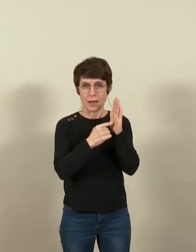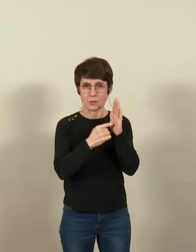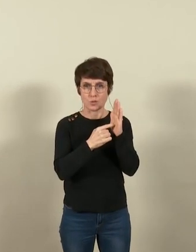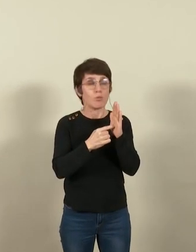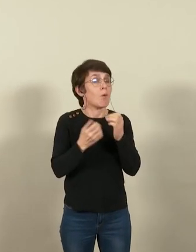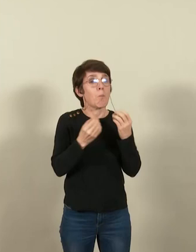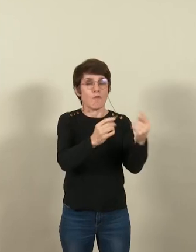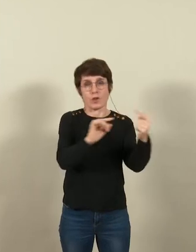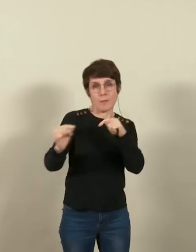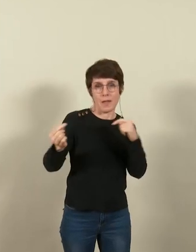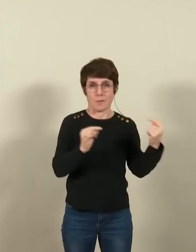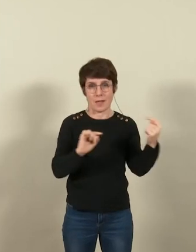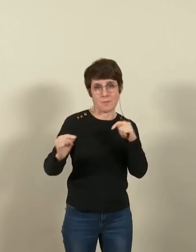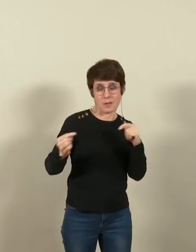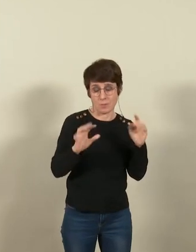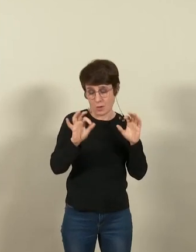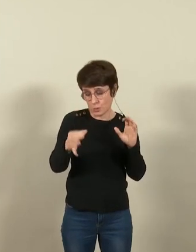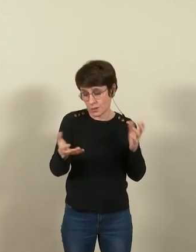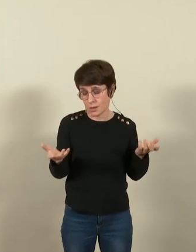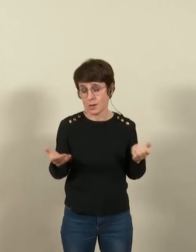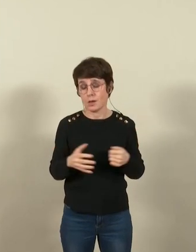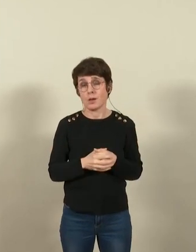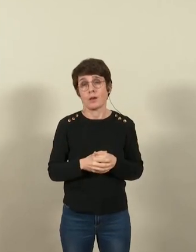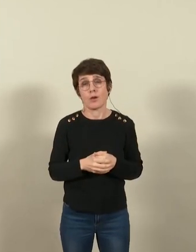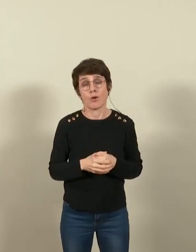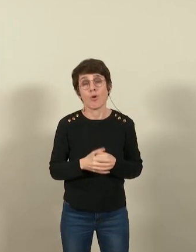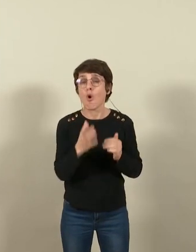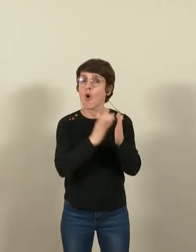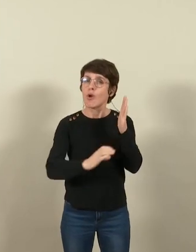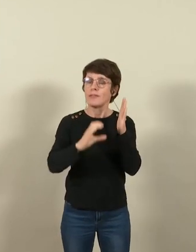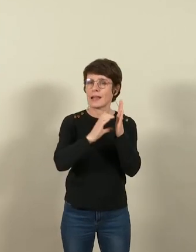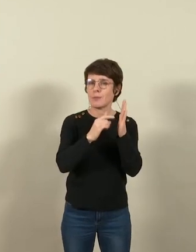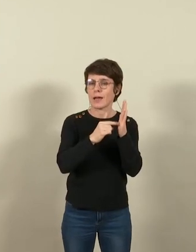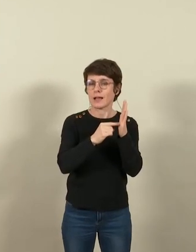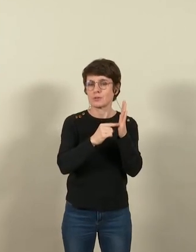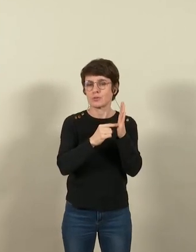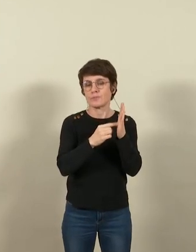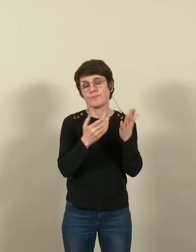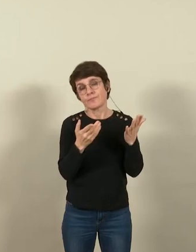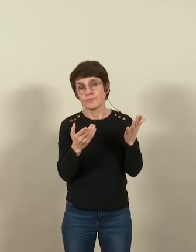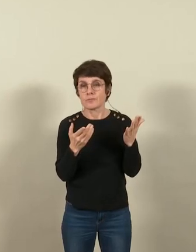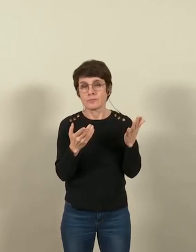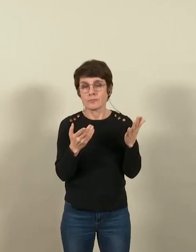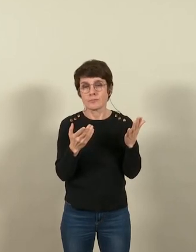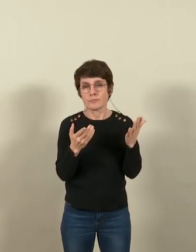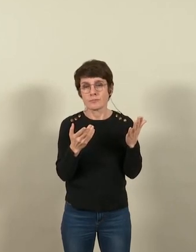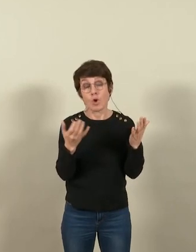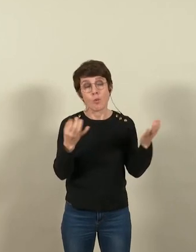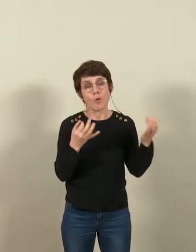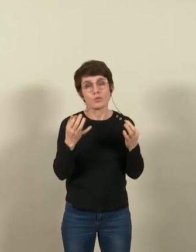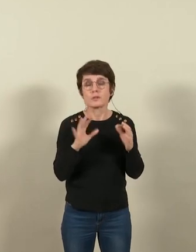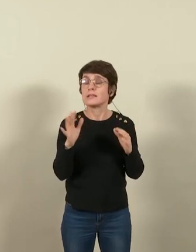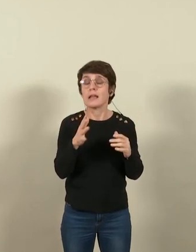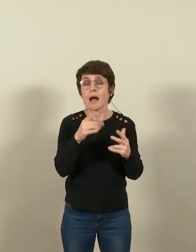débat on nous a aussi dit que par ailleurs ces délibérations ell devaient pas être lié enfin pas qu'ell devait pas être lié mais qu'en tout cas on allait pas y répondre de manière